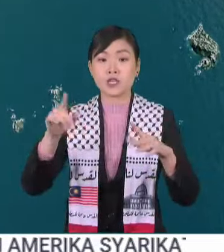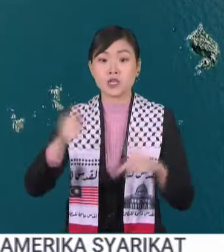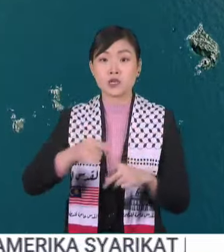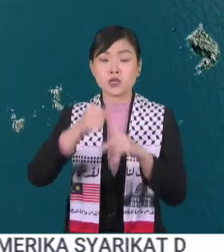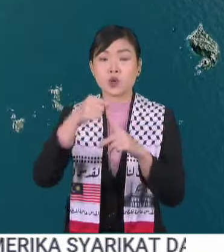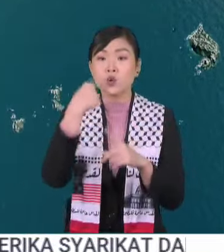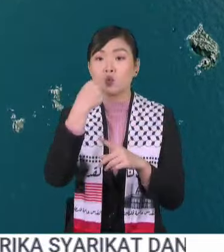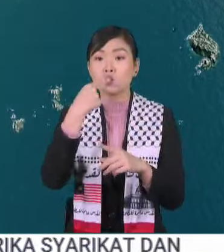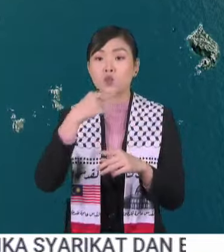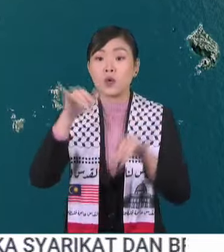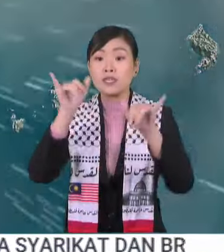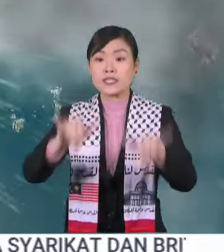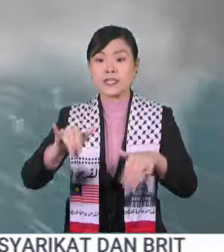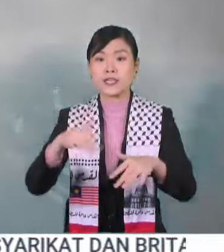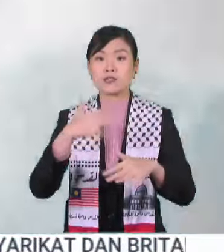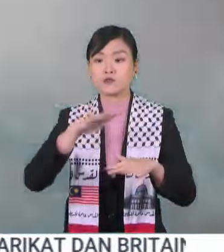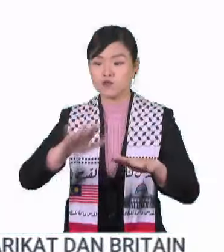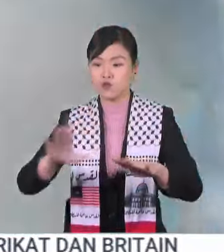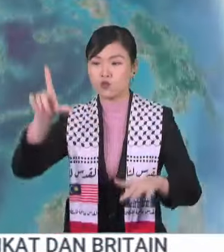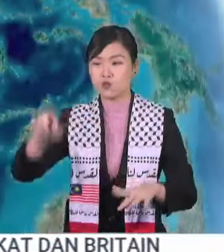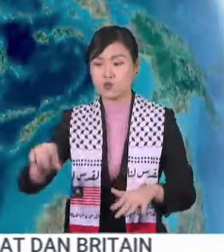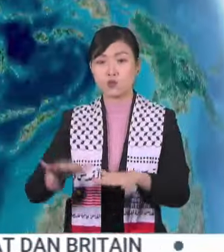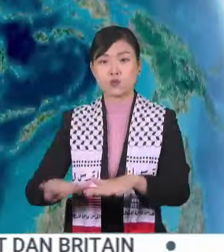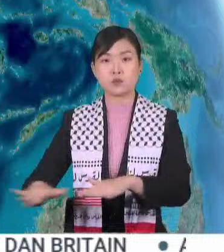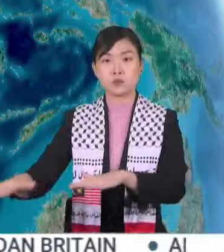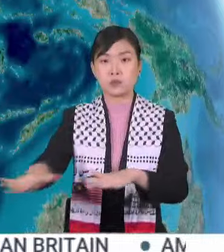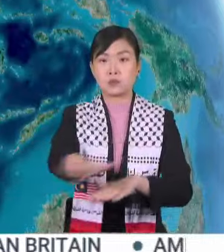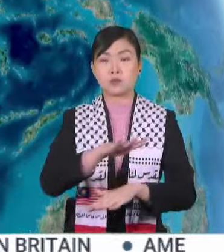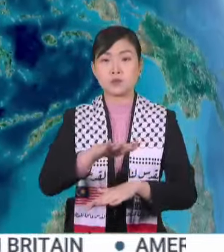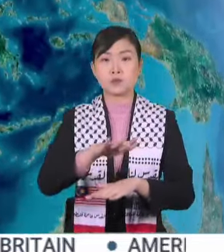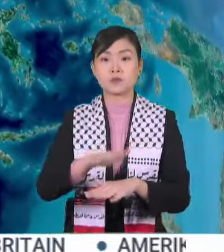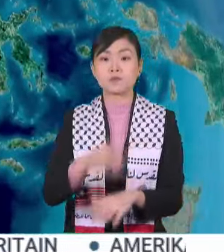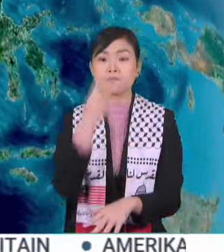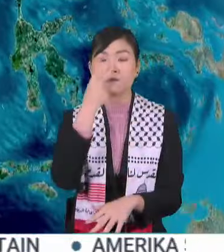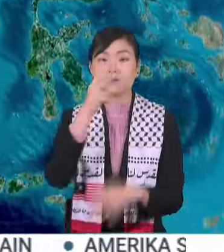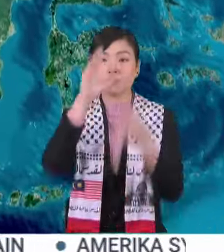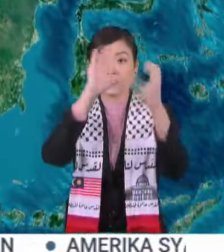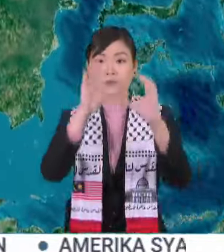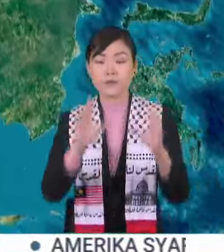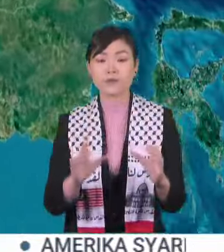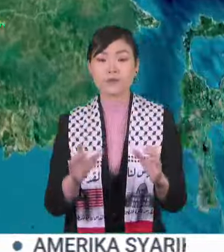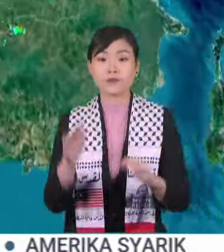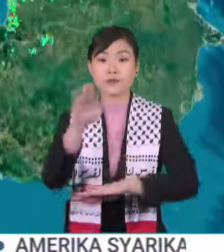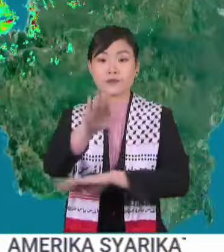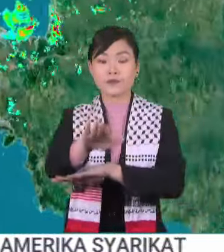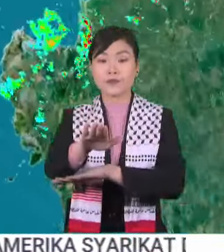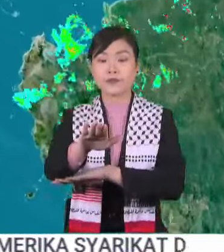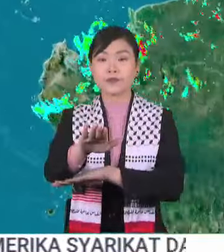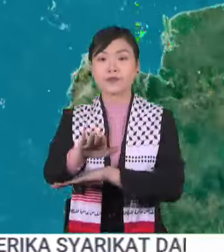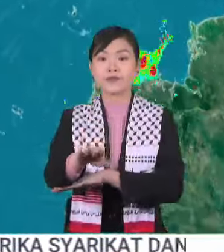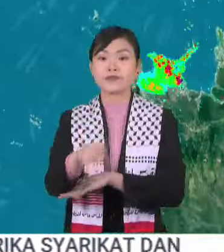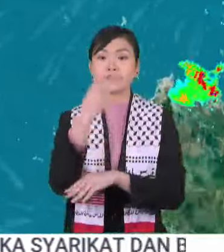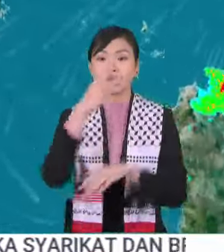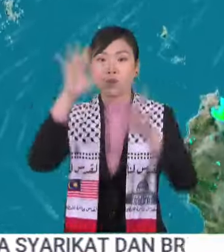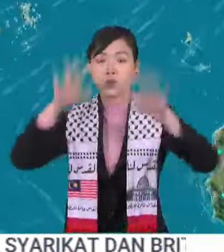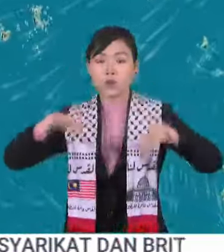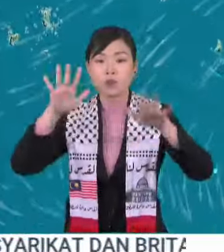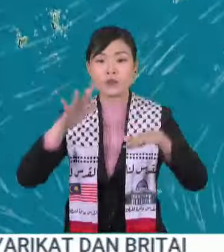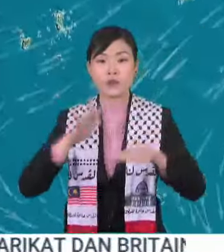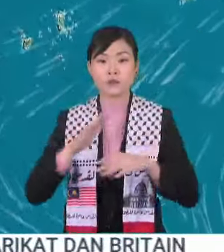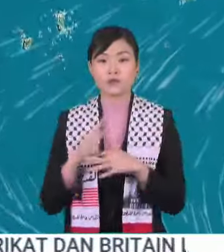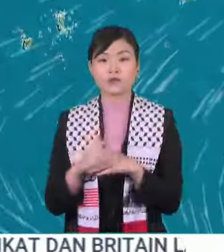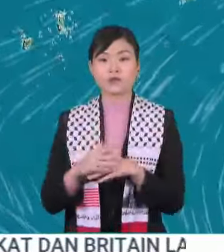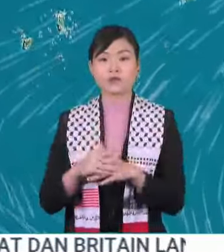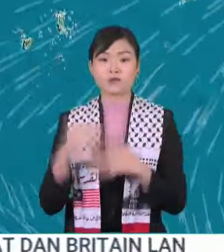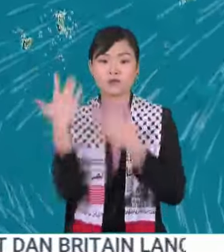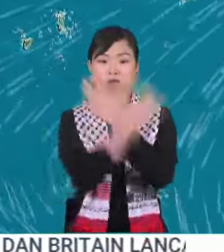berkedudukan rendah baik kita teruskan dengan melihat keadaan cuaca pada petang ini di sini dapat dilihat hujan meliputi di hampir